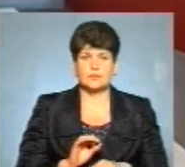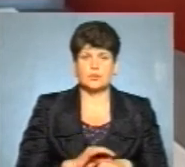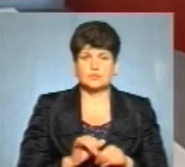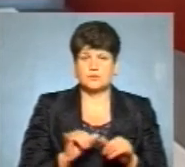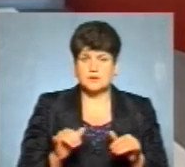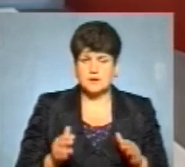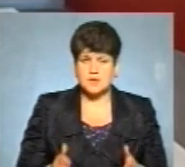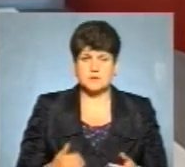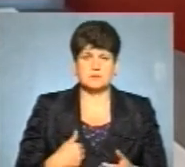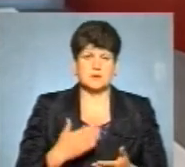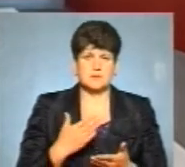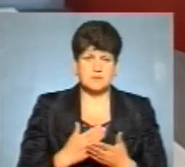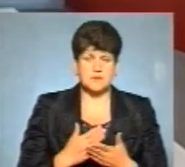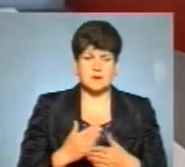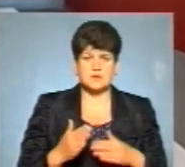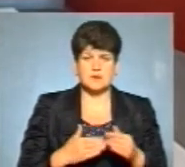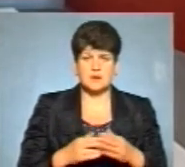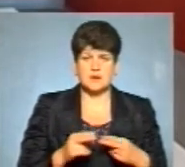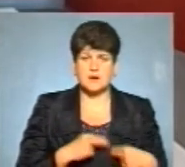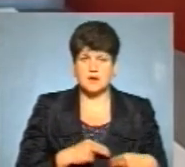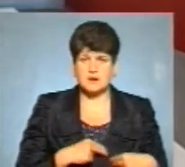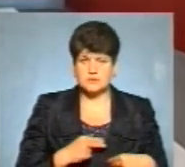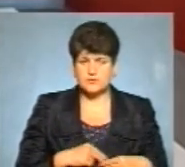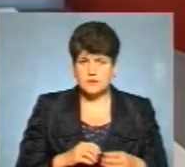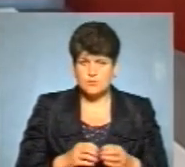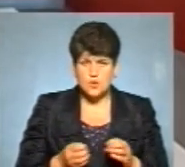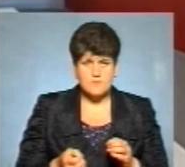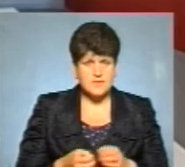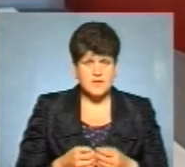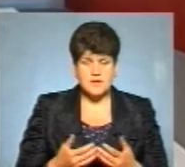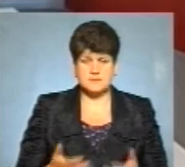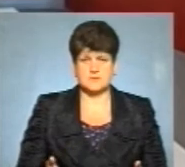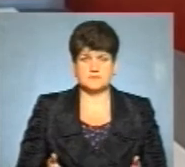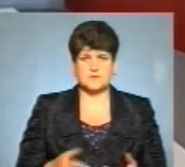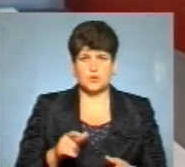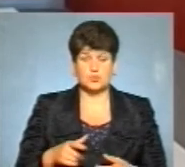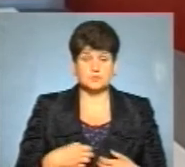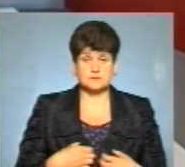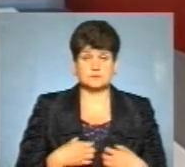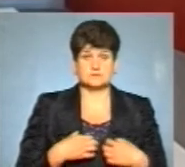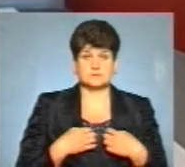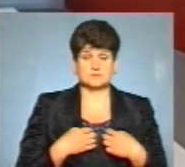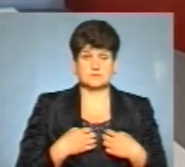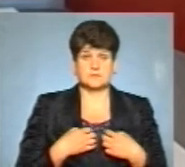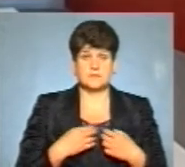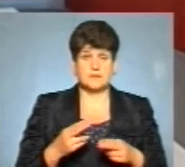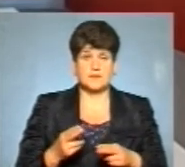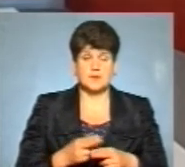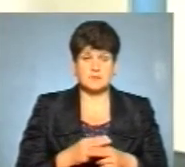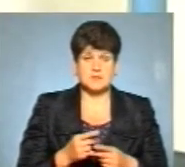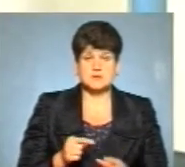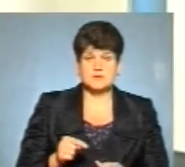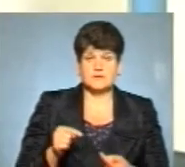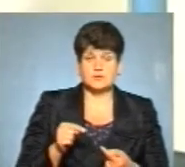мали навіть кадрові проблеми, люди в паніці, без